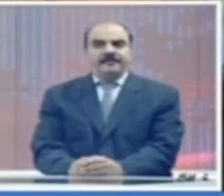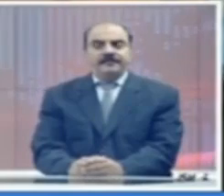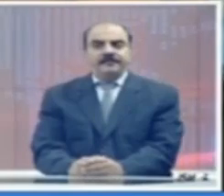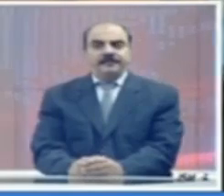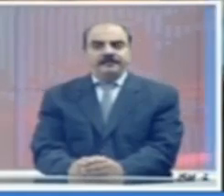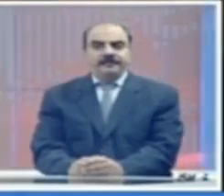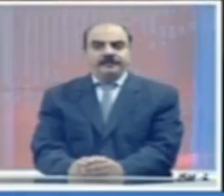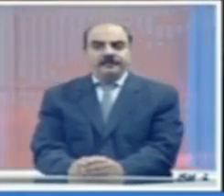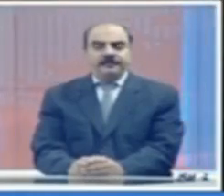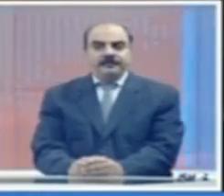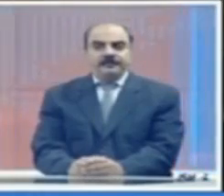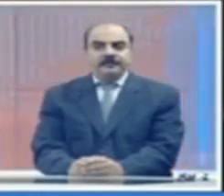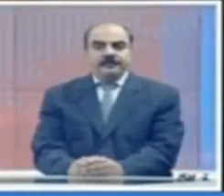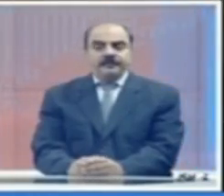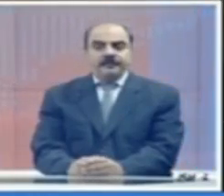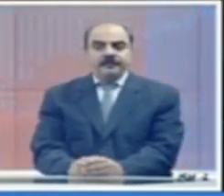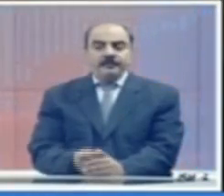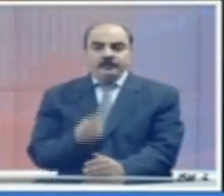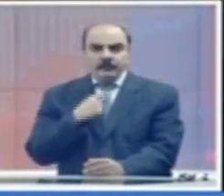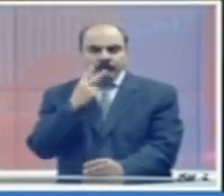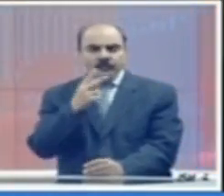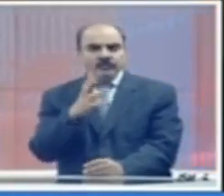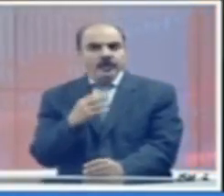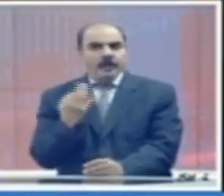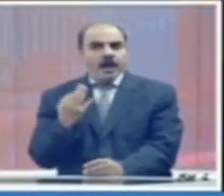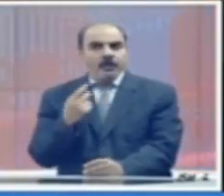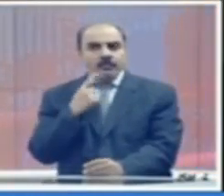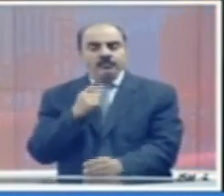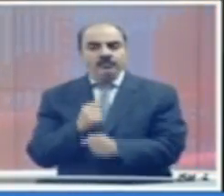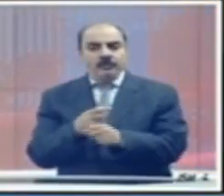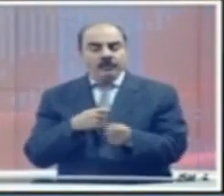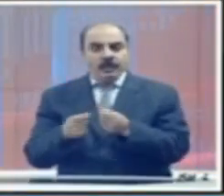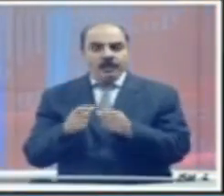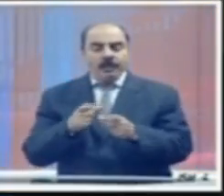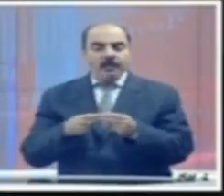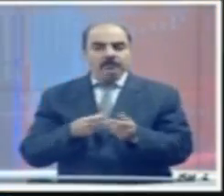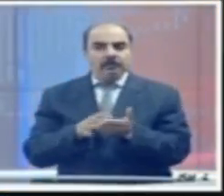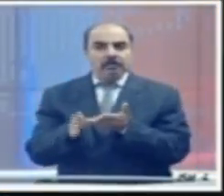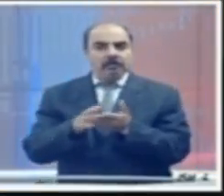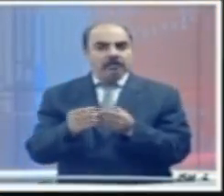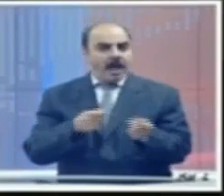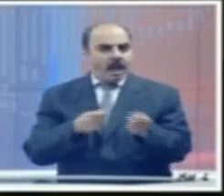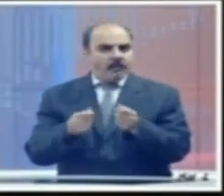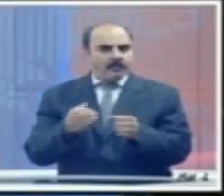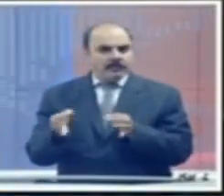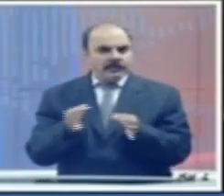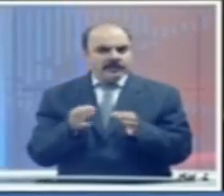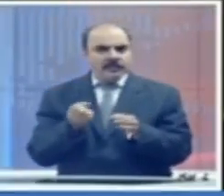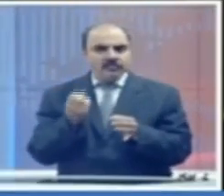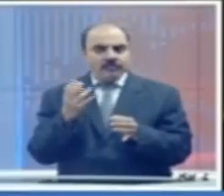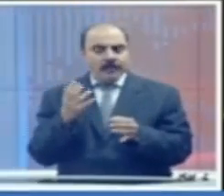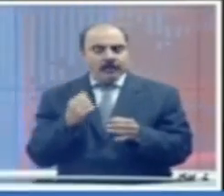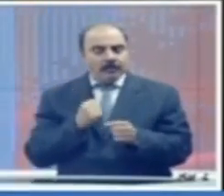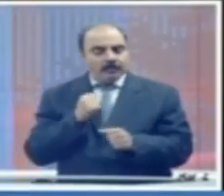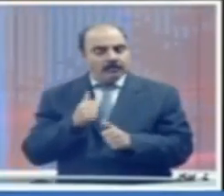كبير جدا من الشباب، حاجه تفرح، في القطاع المصرفي في جميع الازمات